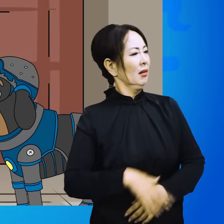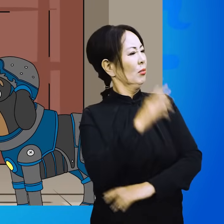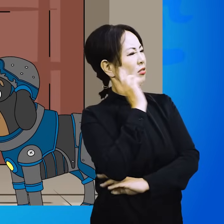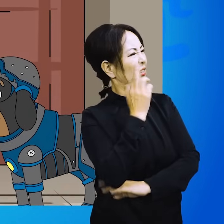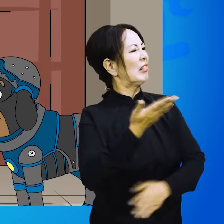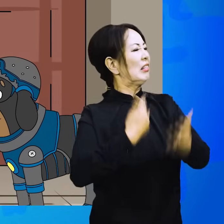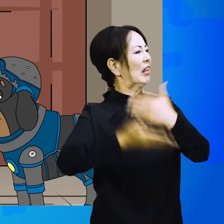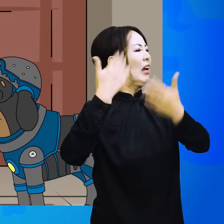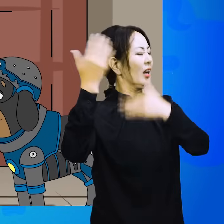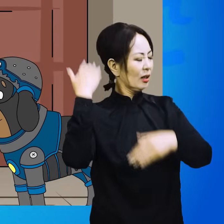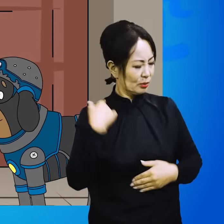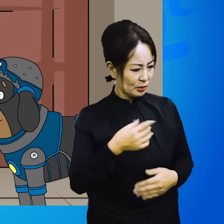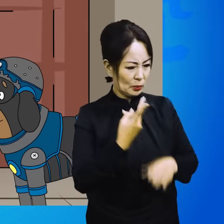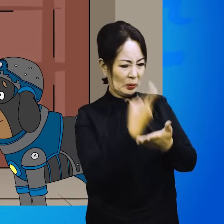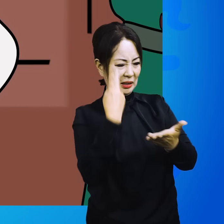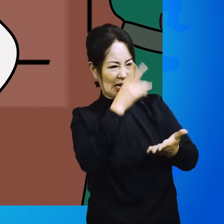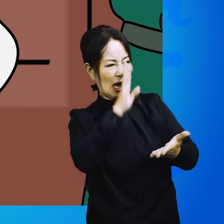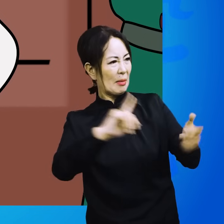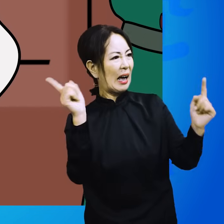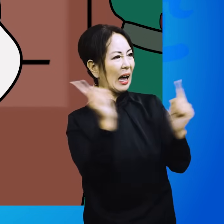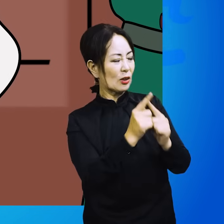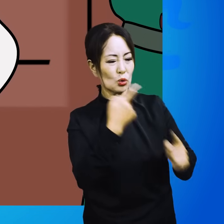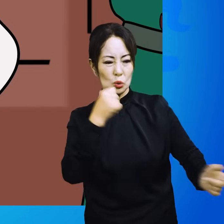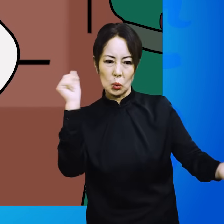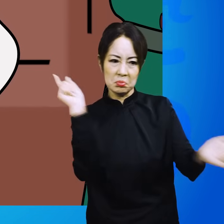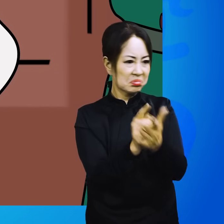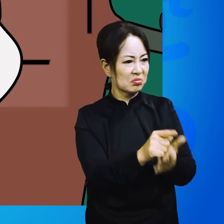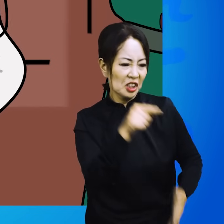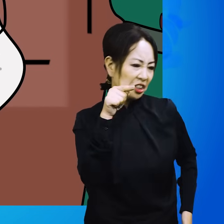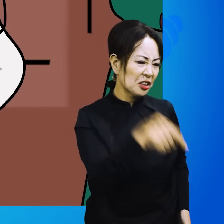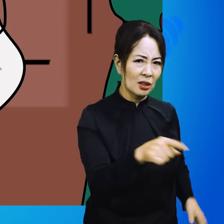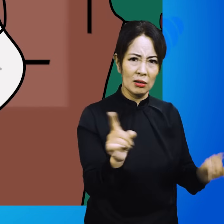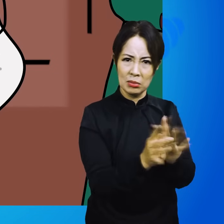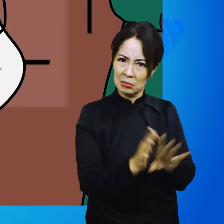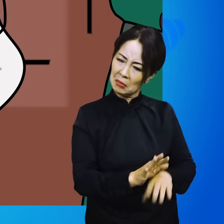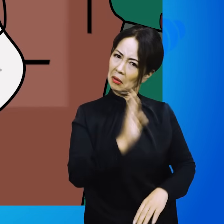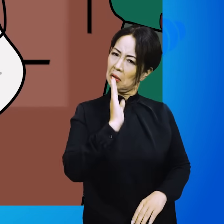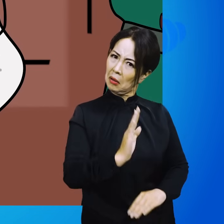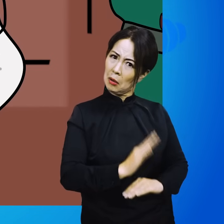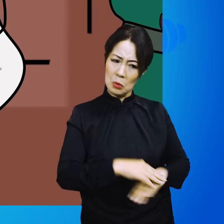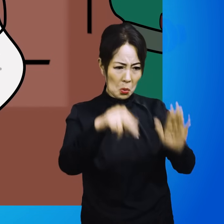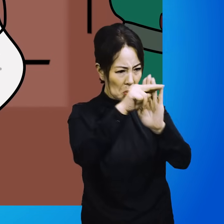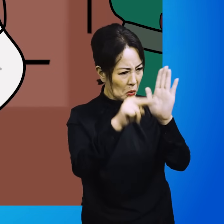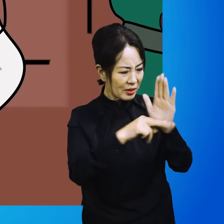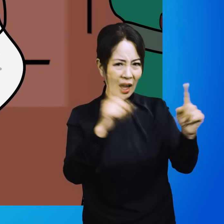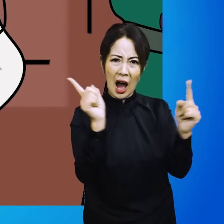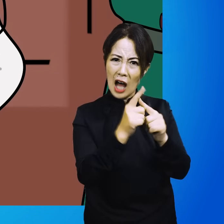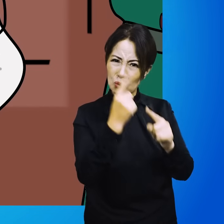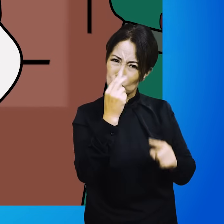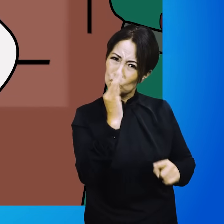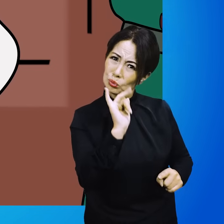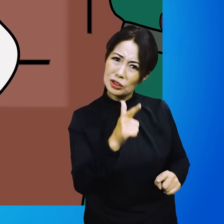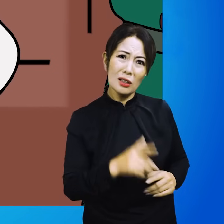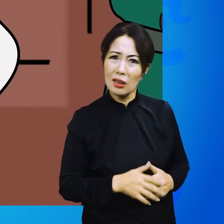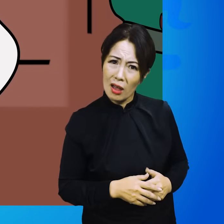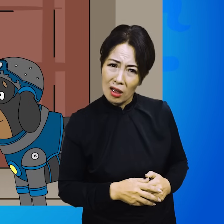үеийн үлгэр болохоор бас их хатуу байгаа шүү. Шууд тушаагаад л тулгаад л ер нь хуйл дүрм их хатуу байсан юм